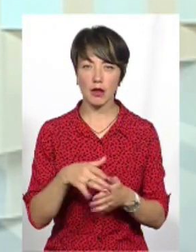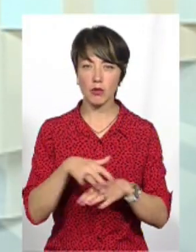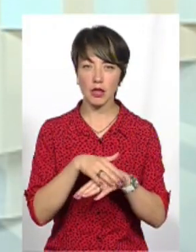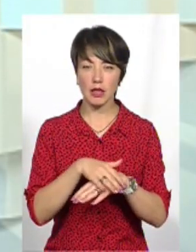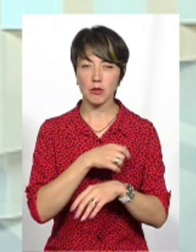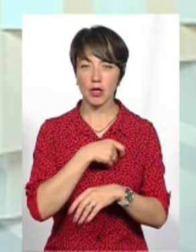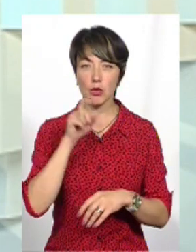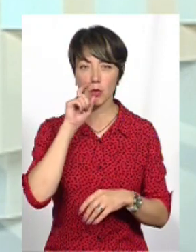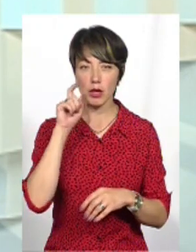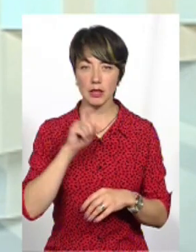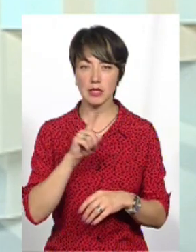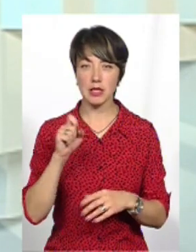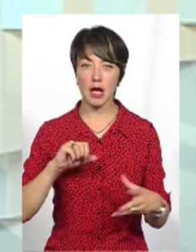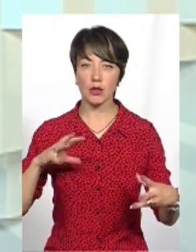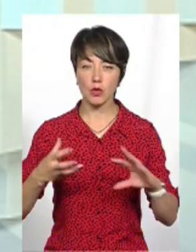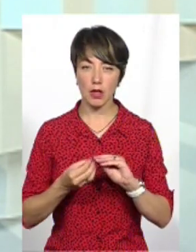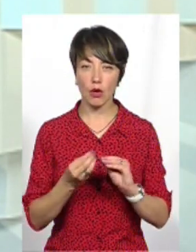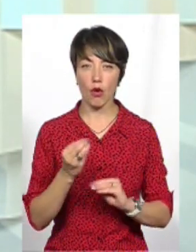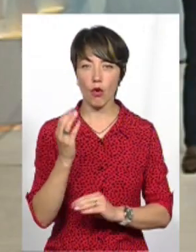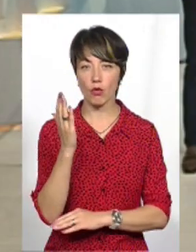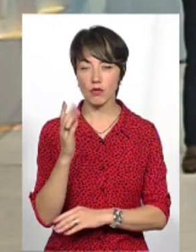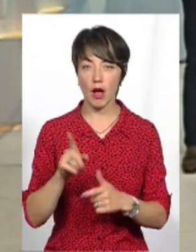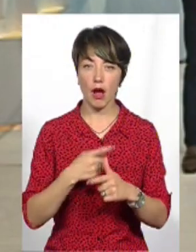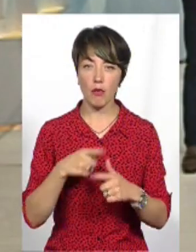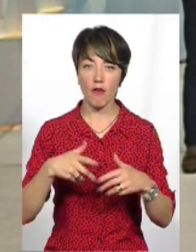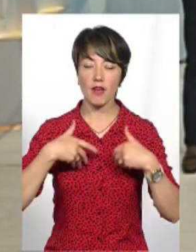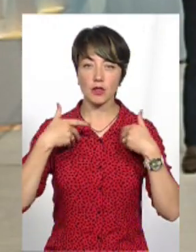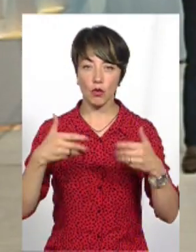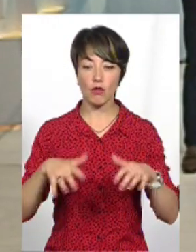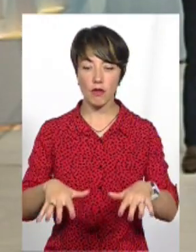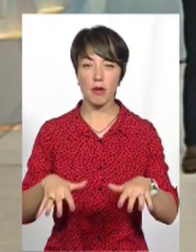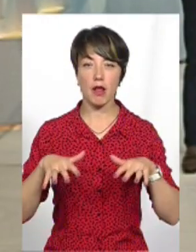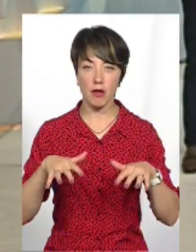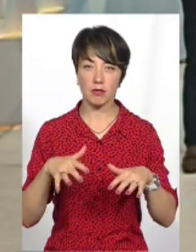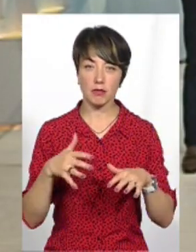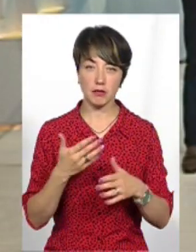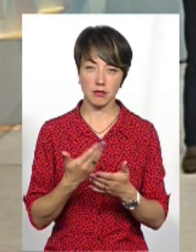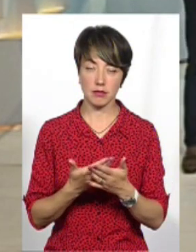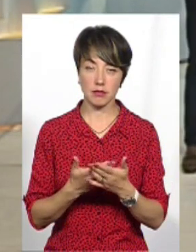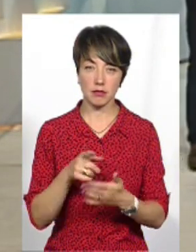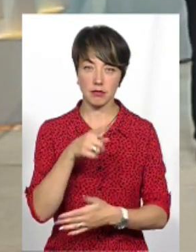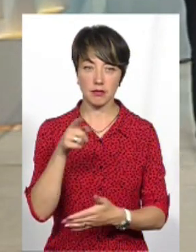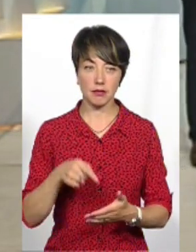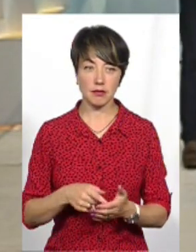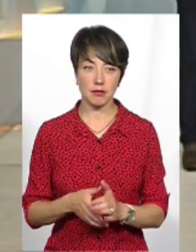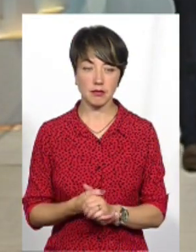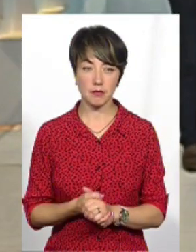несуть народні депутати України за результати голосування або висловлювання у парламенті або його органах?